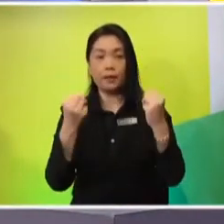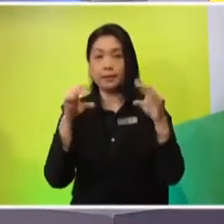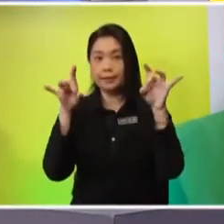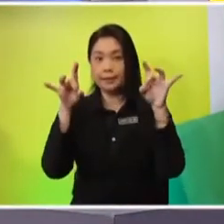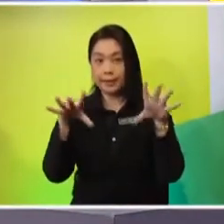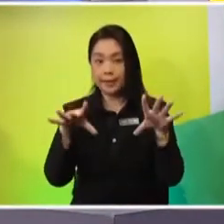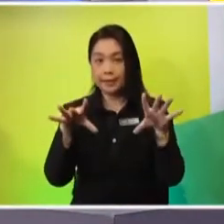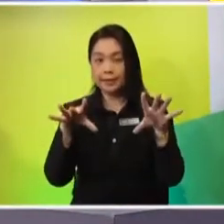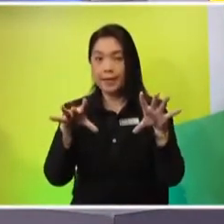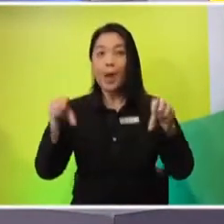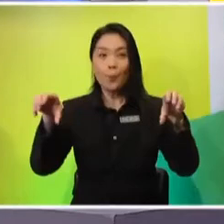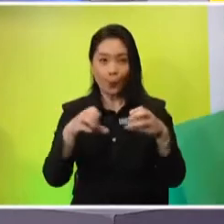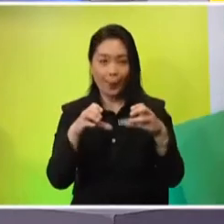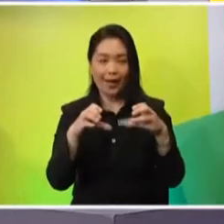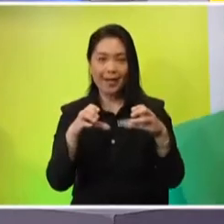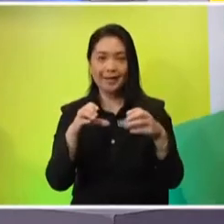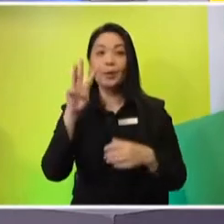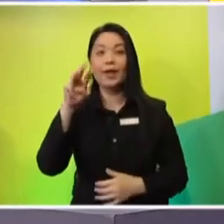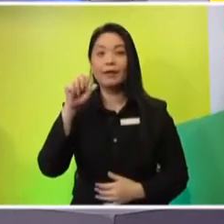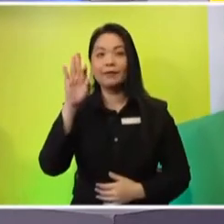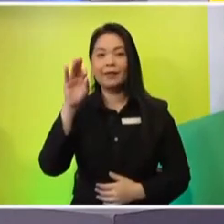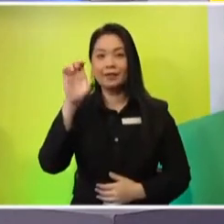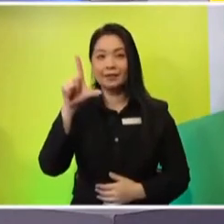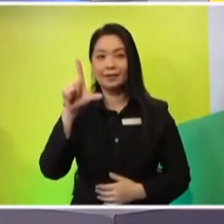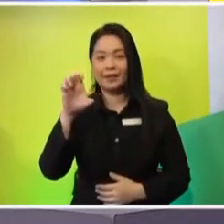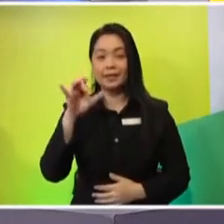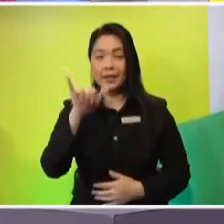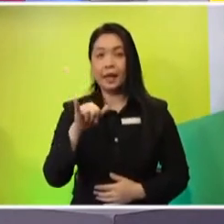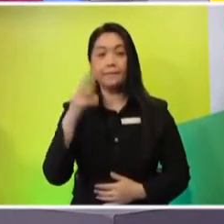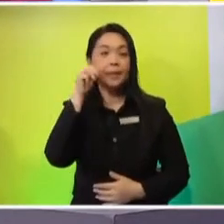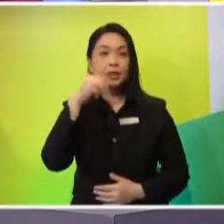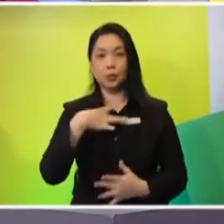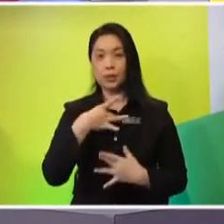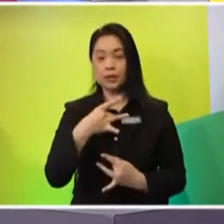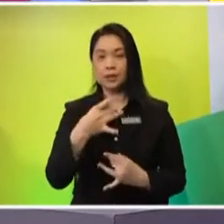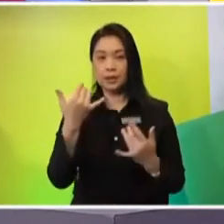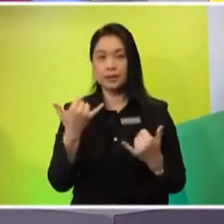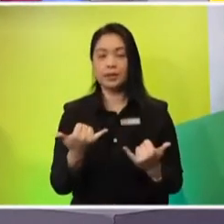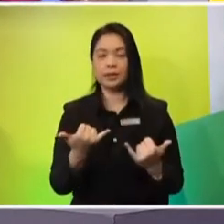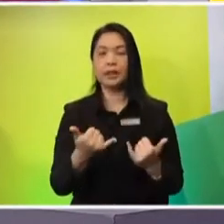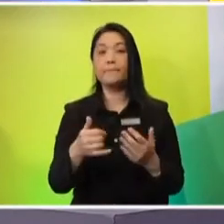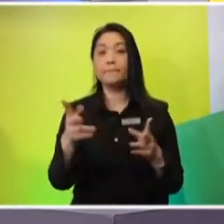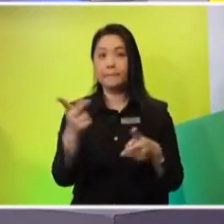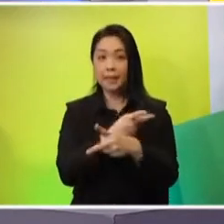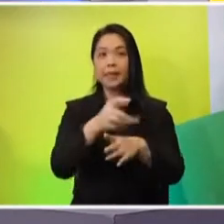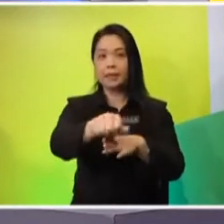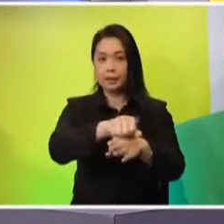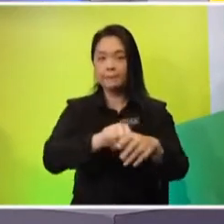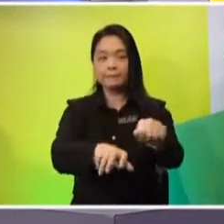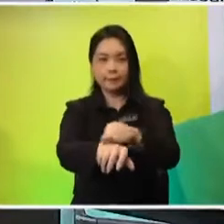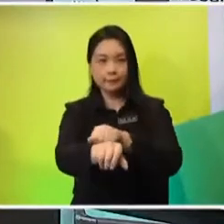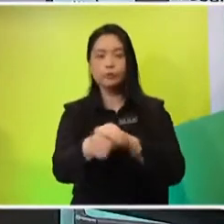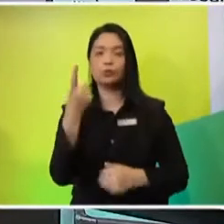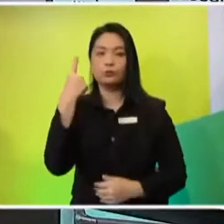Membuat wafer kesukaan. Okey. Sebelum tu, okey, boleh pakai sarung tangan.